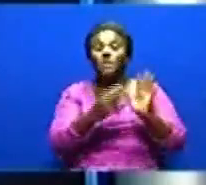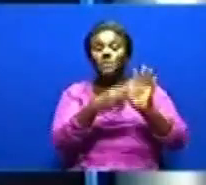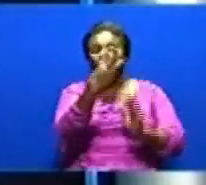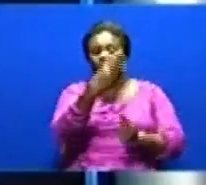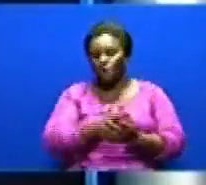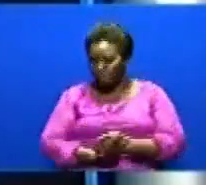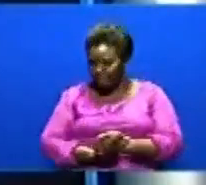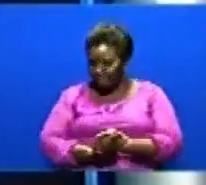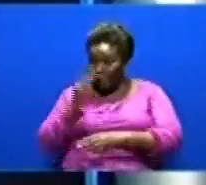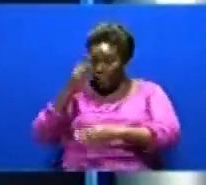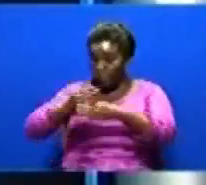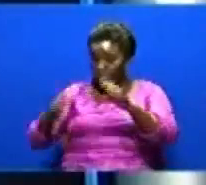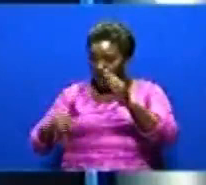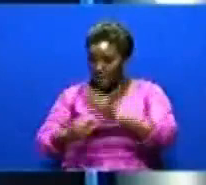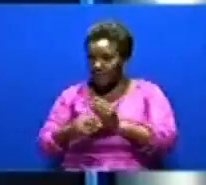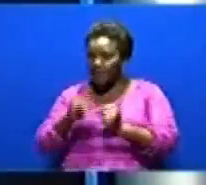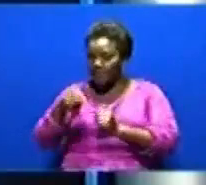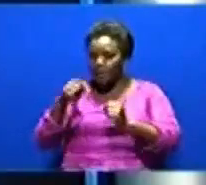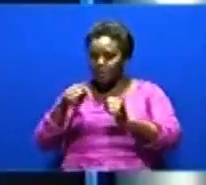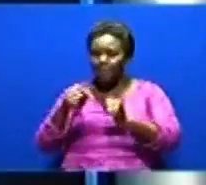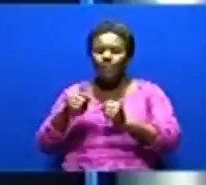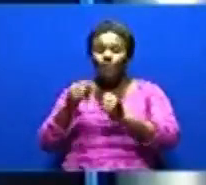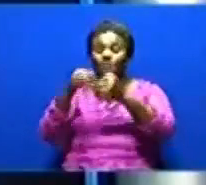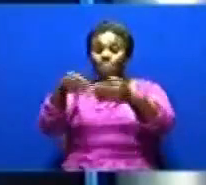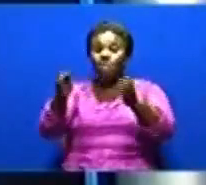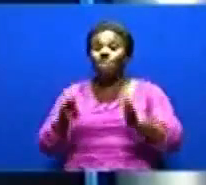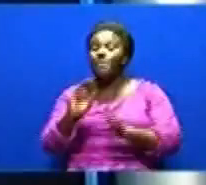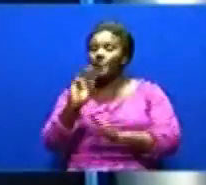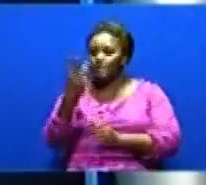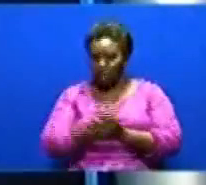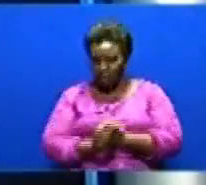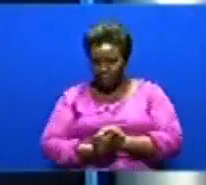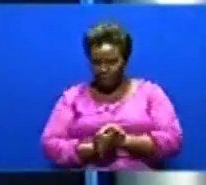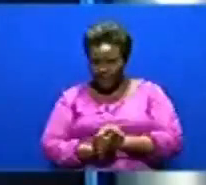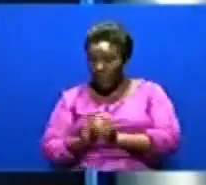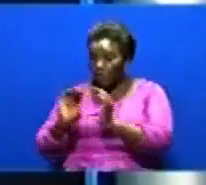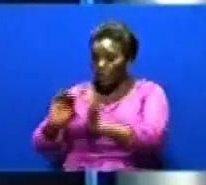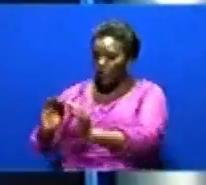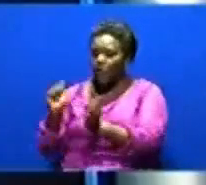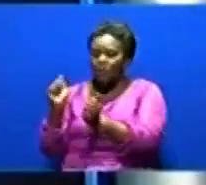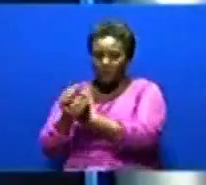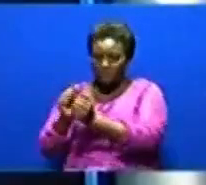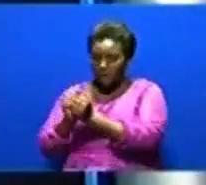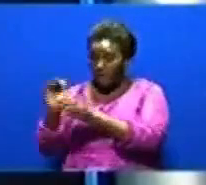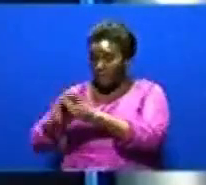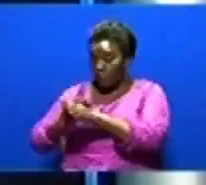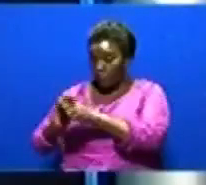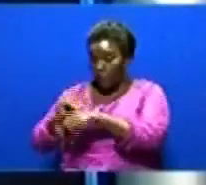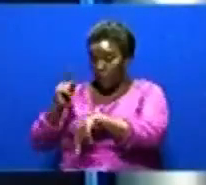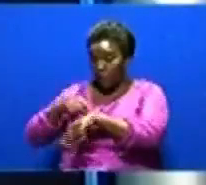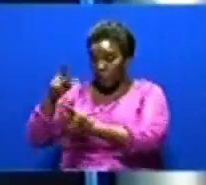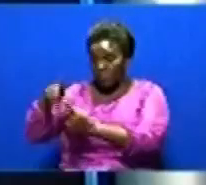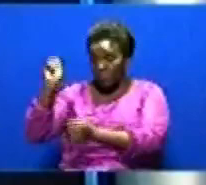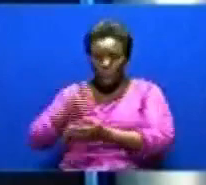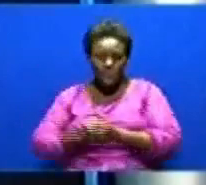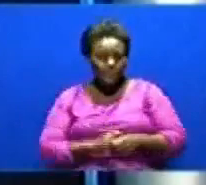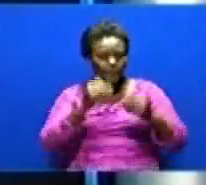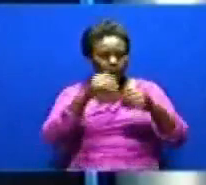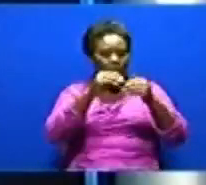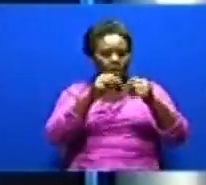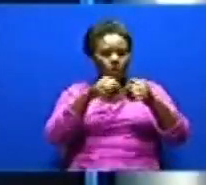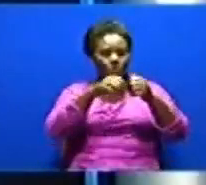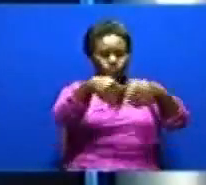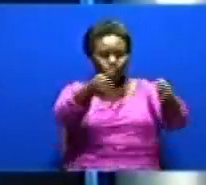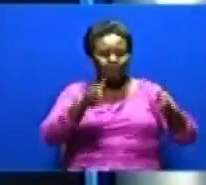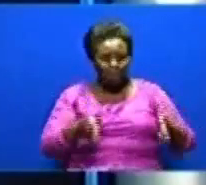matatu likiwemo ghala la kuhifadhi vifaa vitakavyotumika katika uchaguzi, jengo na kutangazia matokeo na jengo la ofisi